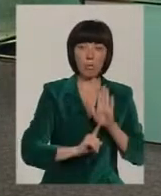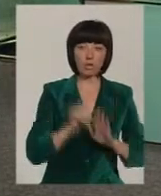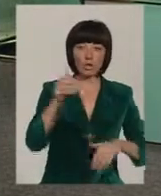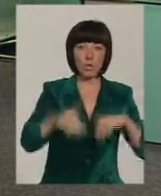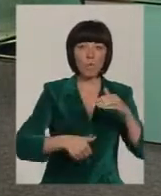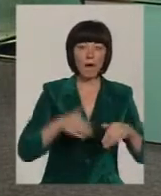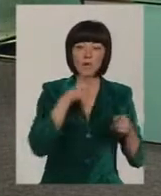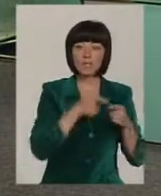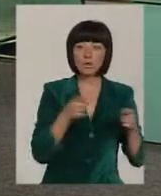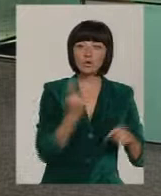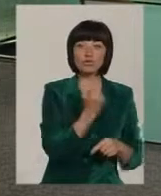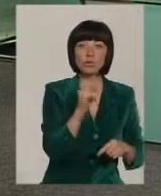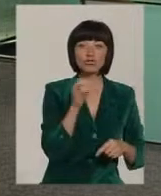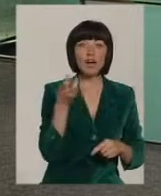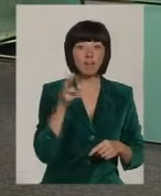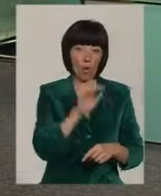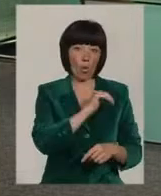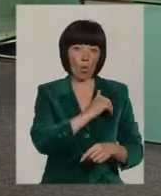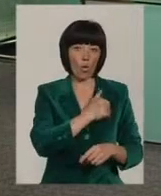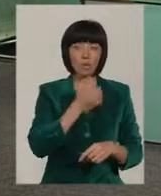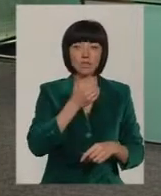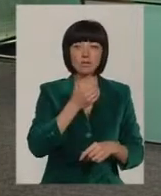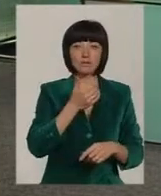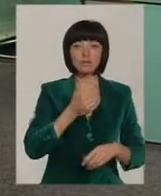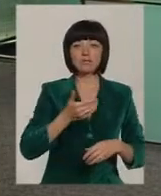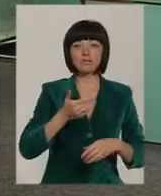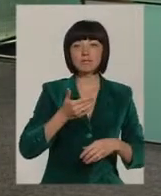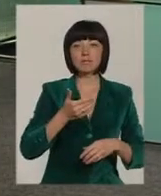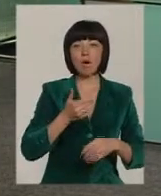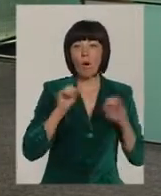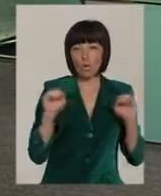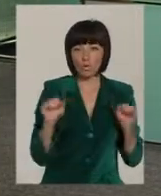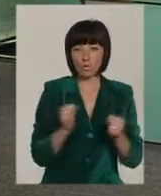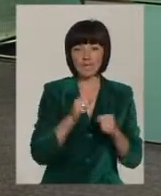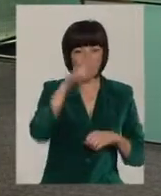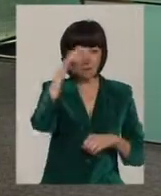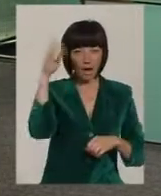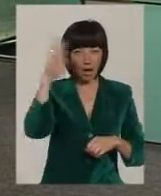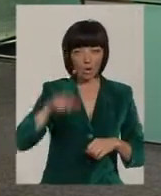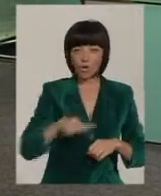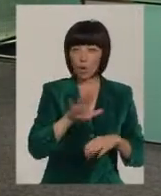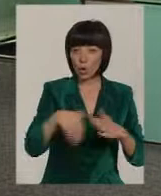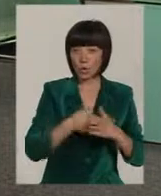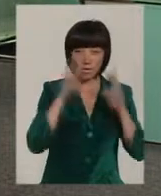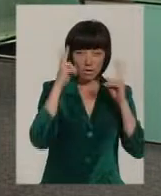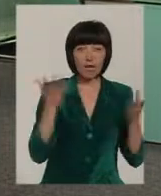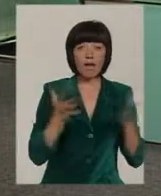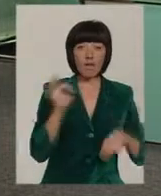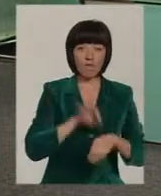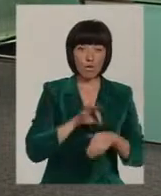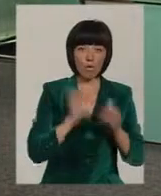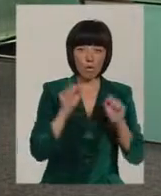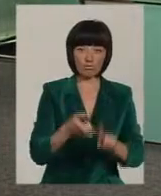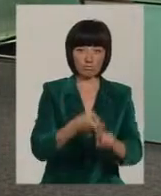з 1 червня. Хочеться остудитись після спеки у річці, але подоляни досі не знають, які вони хвороби можуть